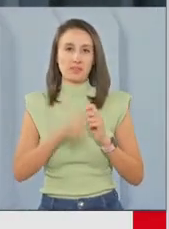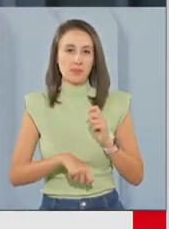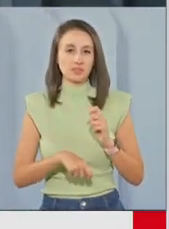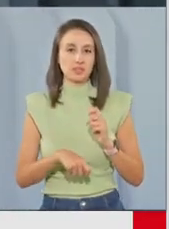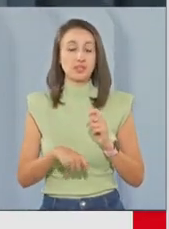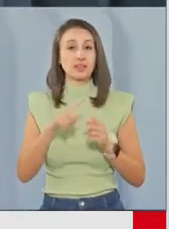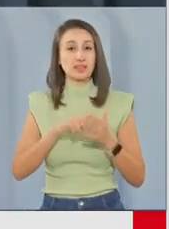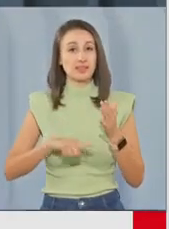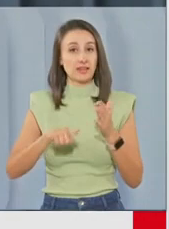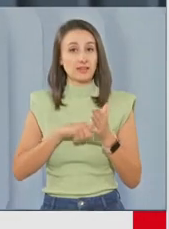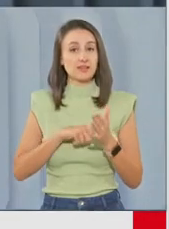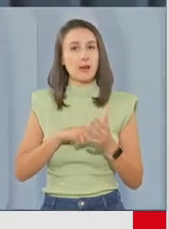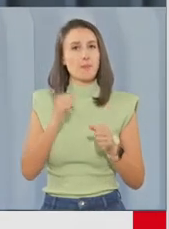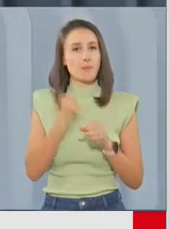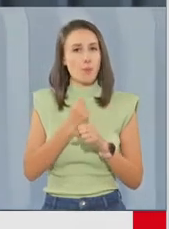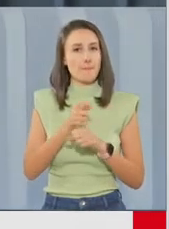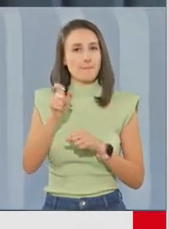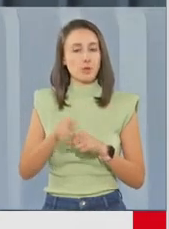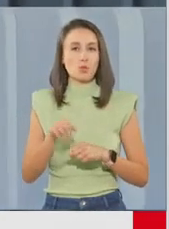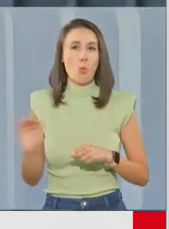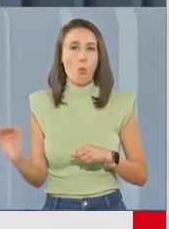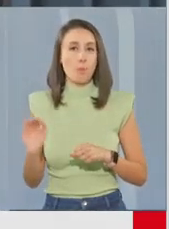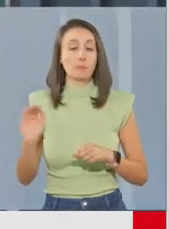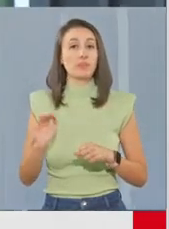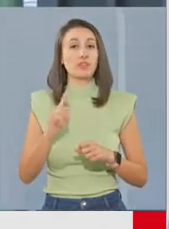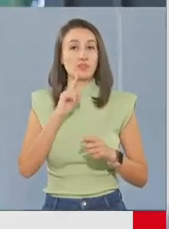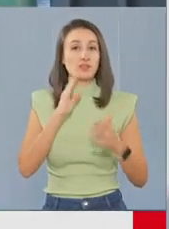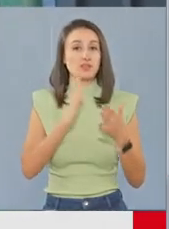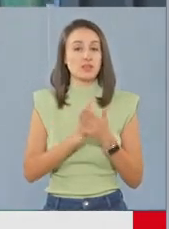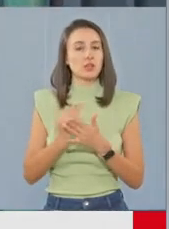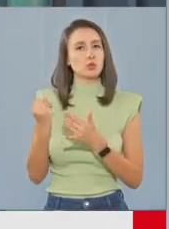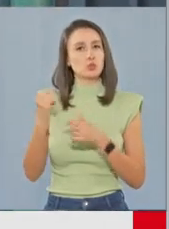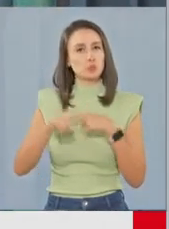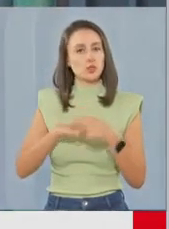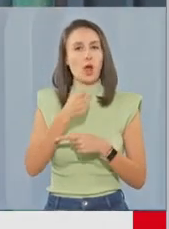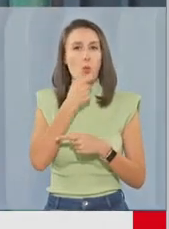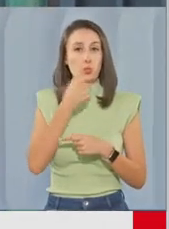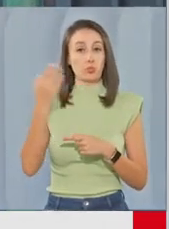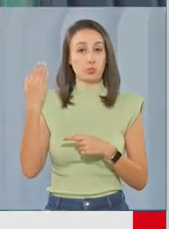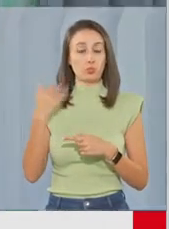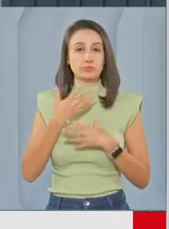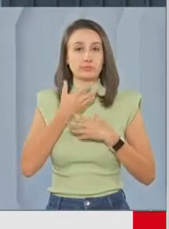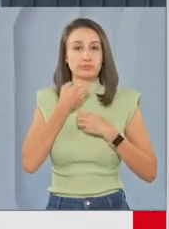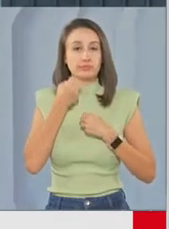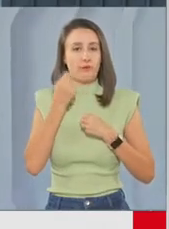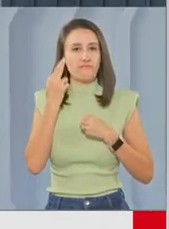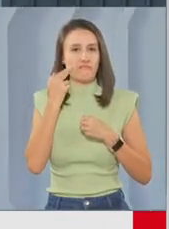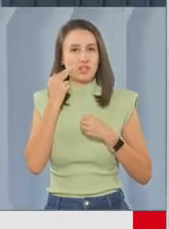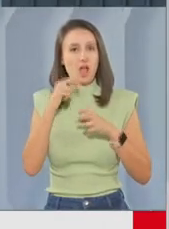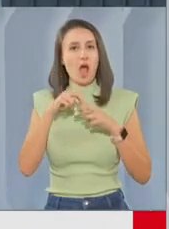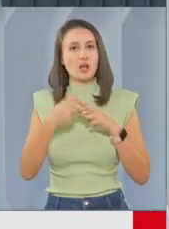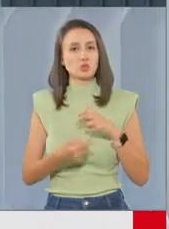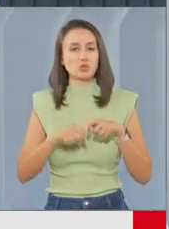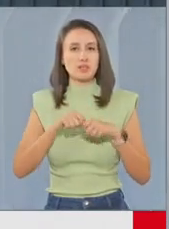de a mai lucra cu persoane minore sentința vine după ce anul trecut a strâns de gât o fetiță și a lovit un băiețel care mai apoi a căzut și și a spart